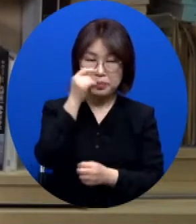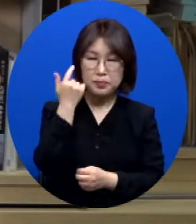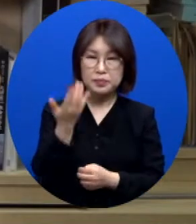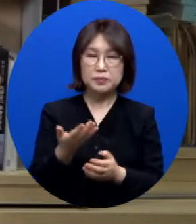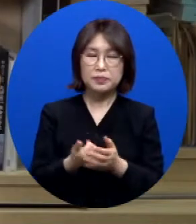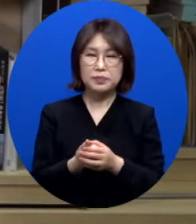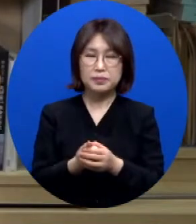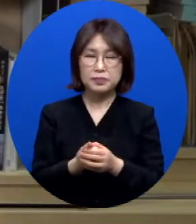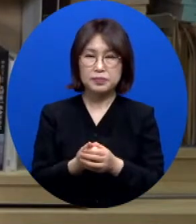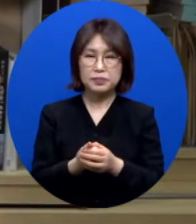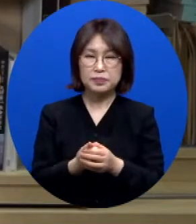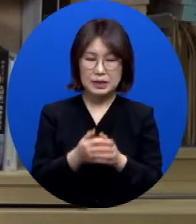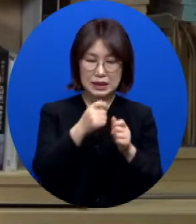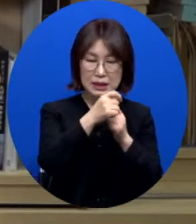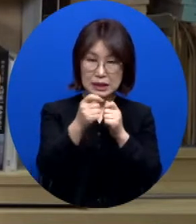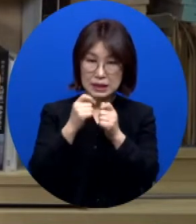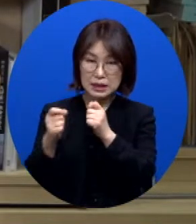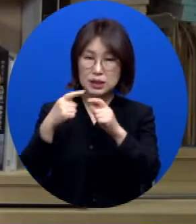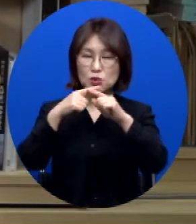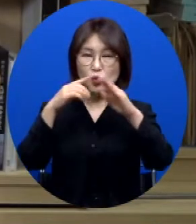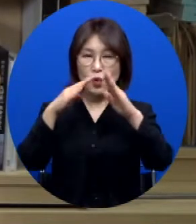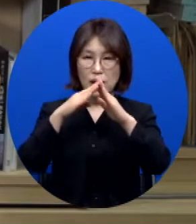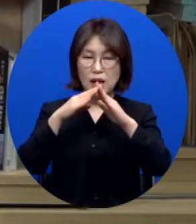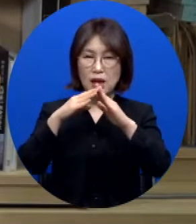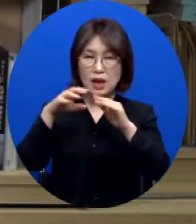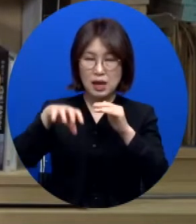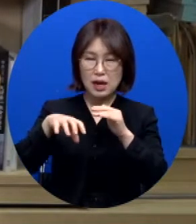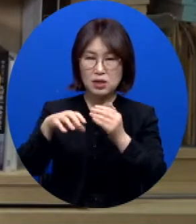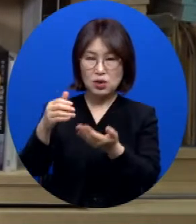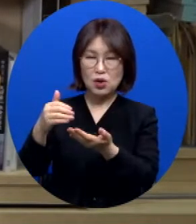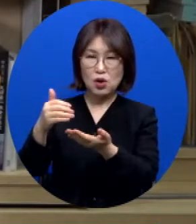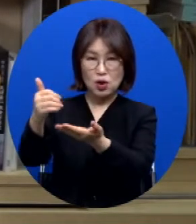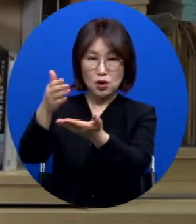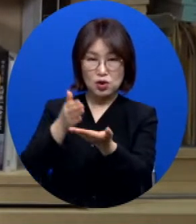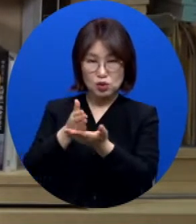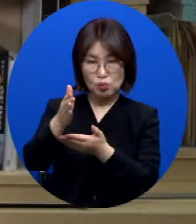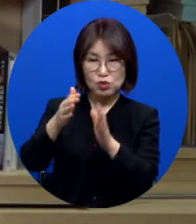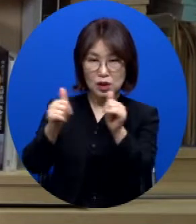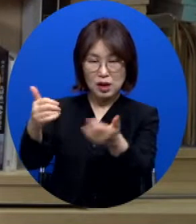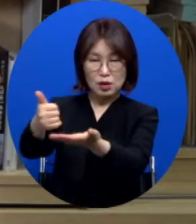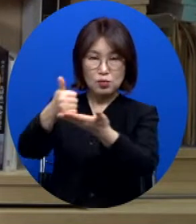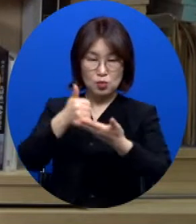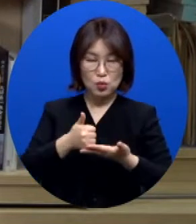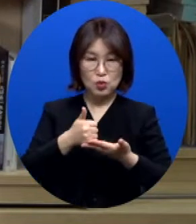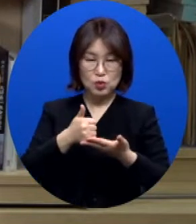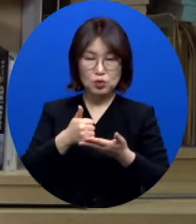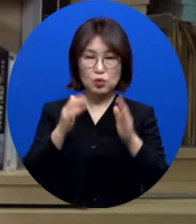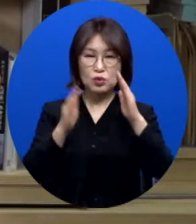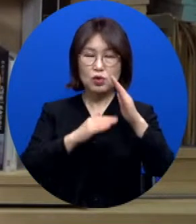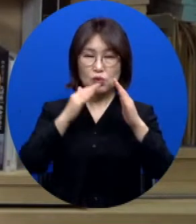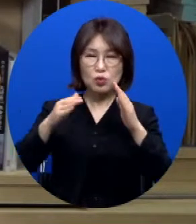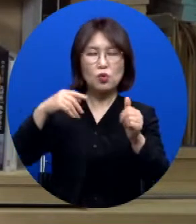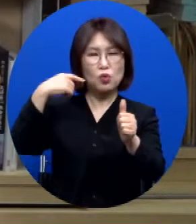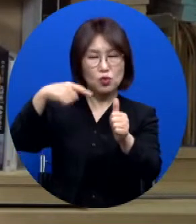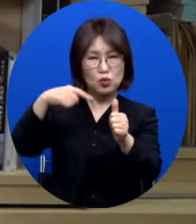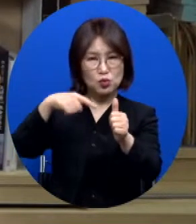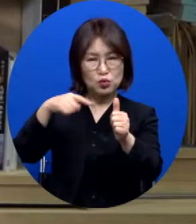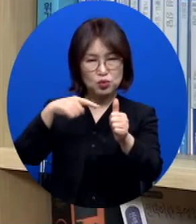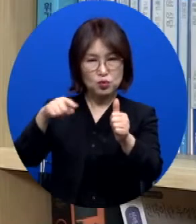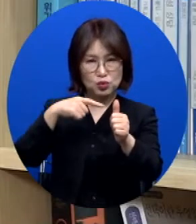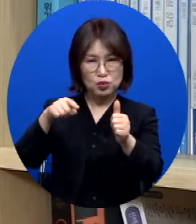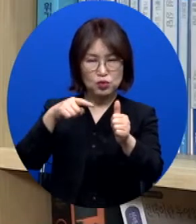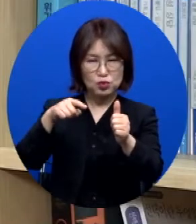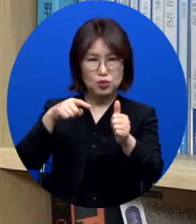각 지교회에서 전문가를 모시고 지교회 성도들에게 교육이 필요하다 이런 생각이